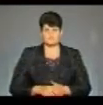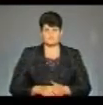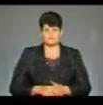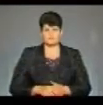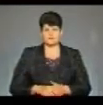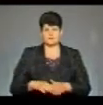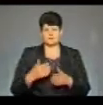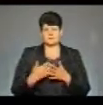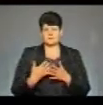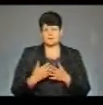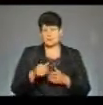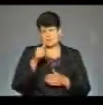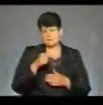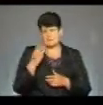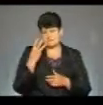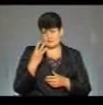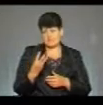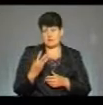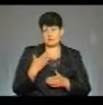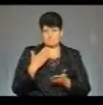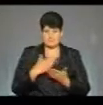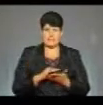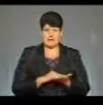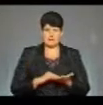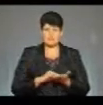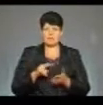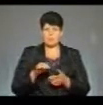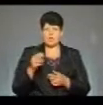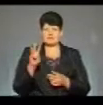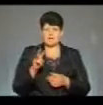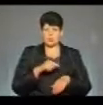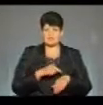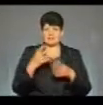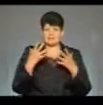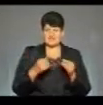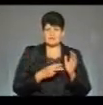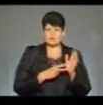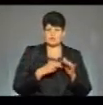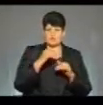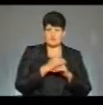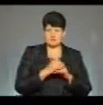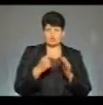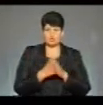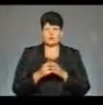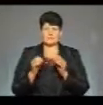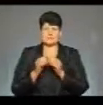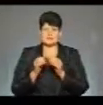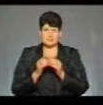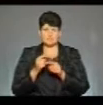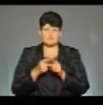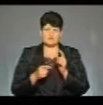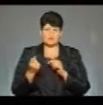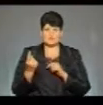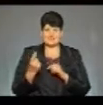Десь так місяців три ми мали репетиції по 3 години в день, з 7-ї вечора до 10-ї, пів 11-ї